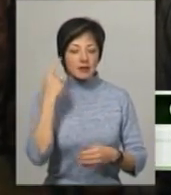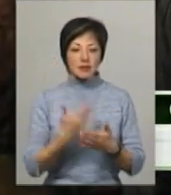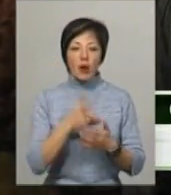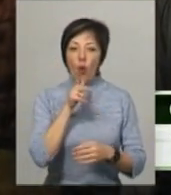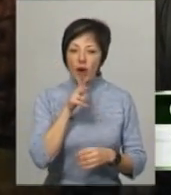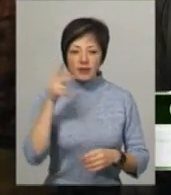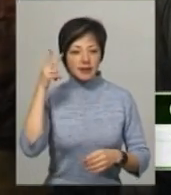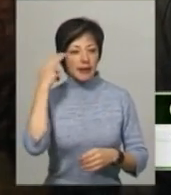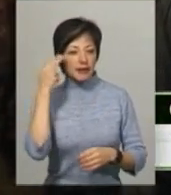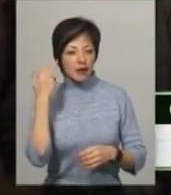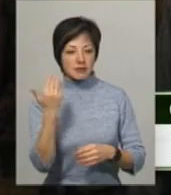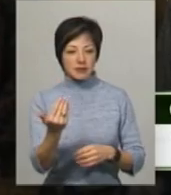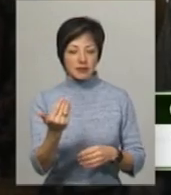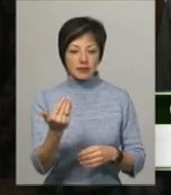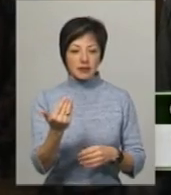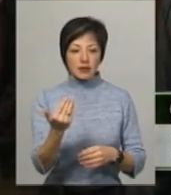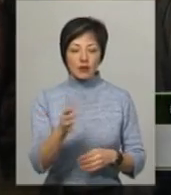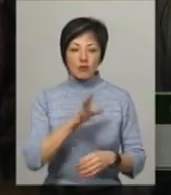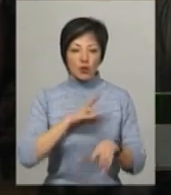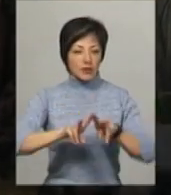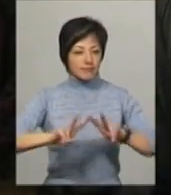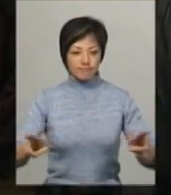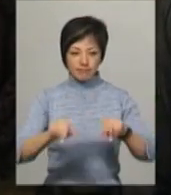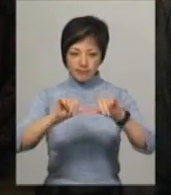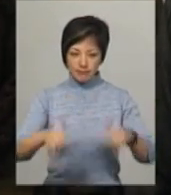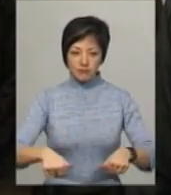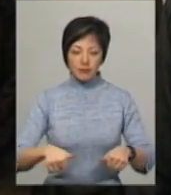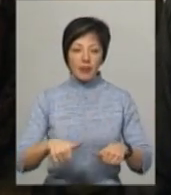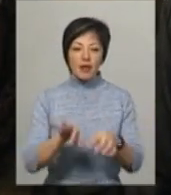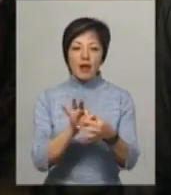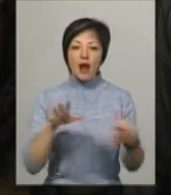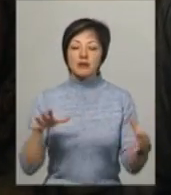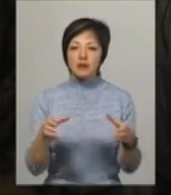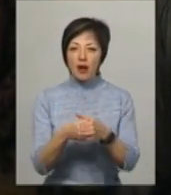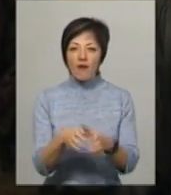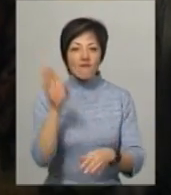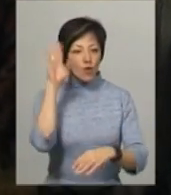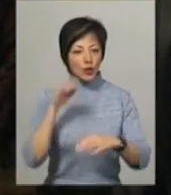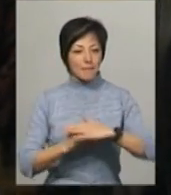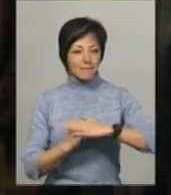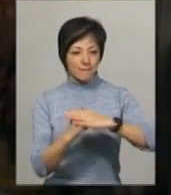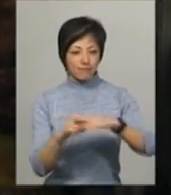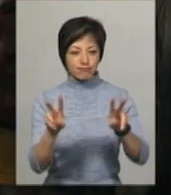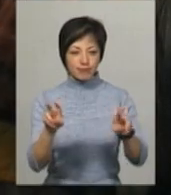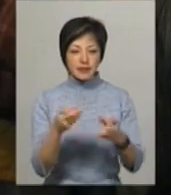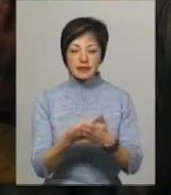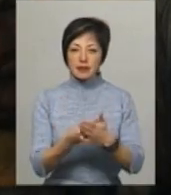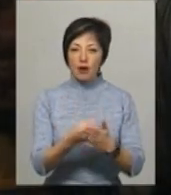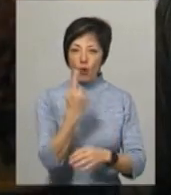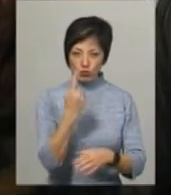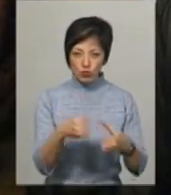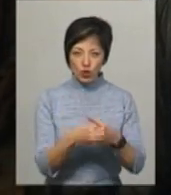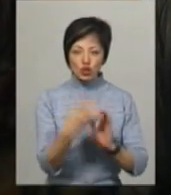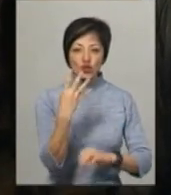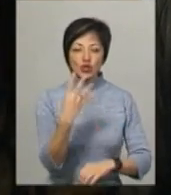китайський блок, їхній той же тип ядерних реакторів, вода під тиском, ціна стартує одного блока